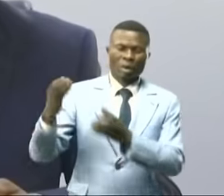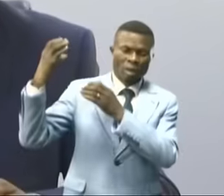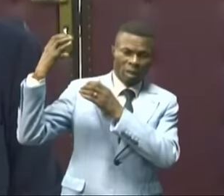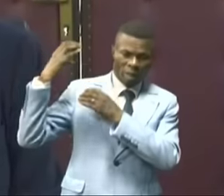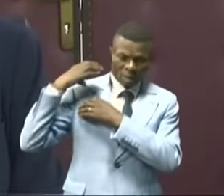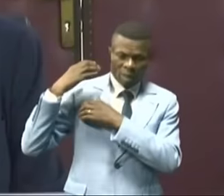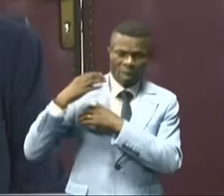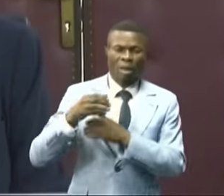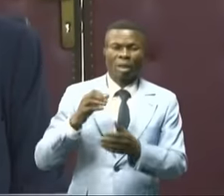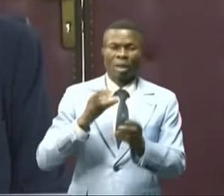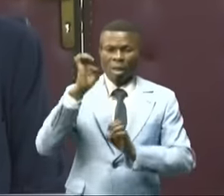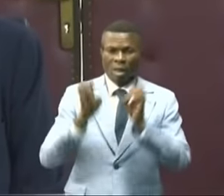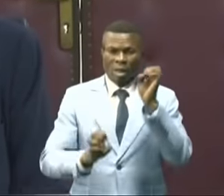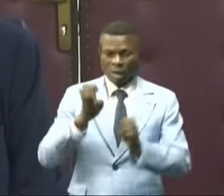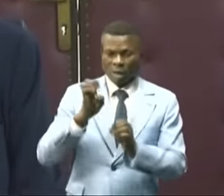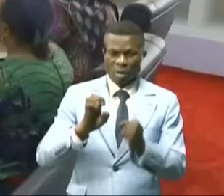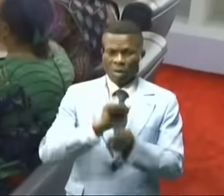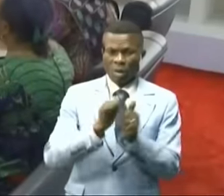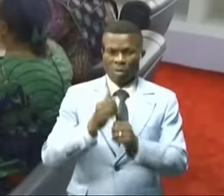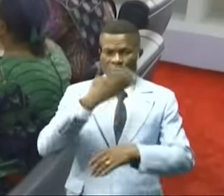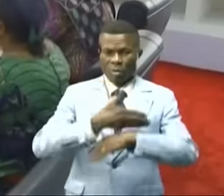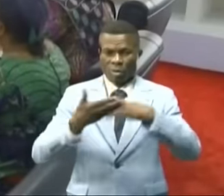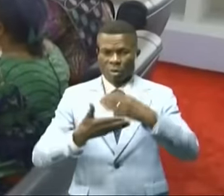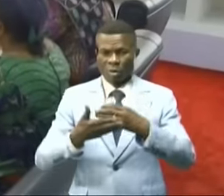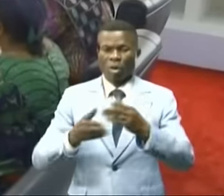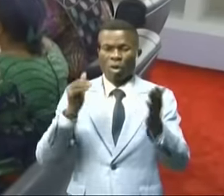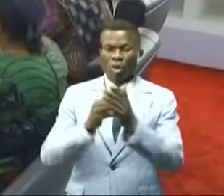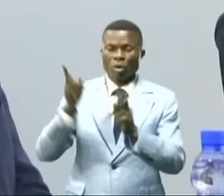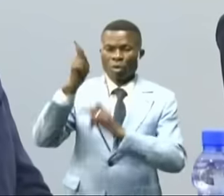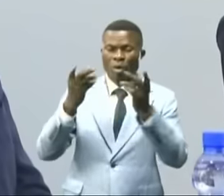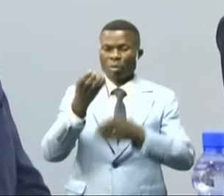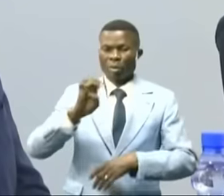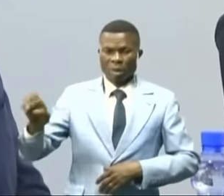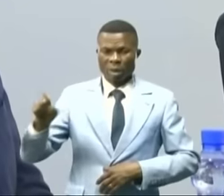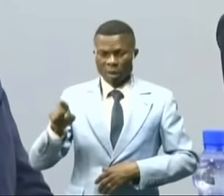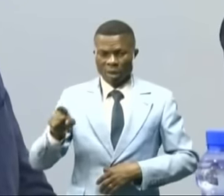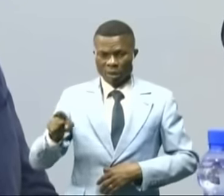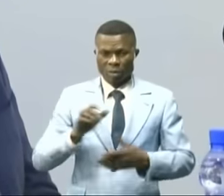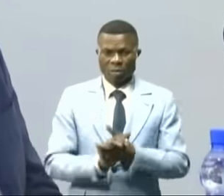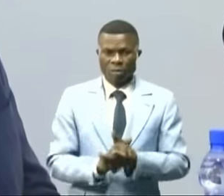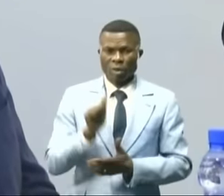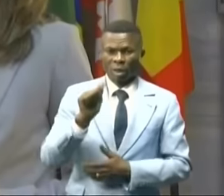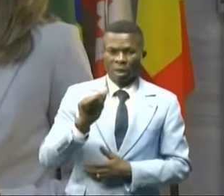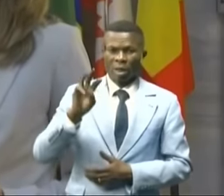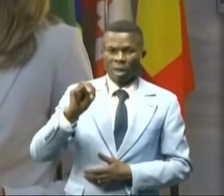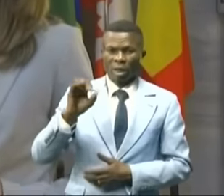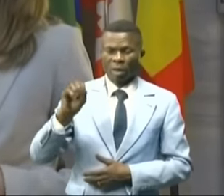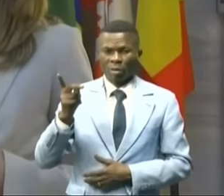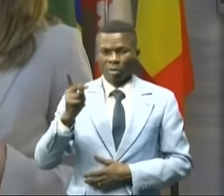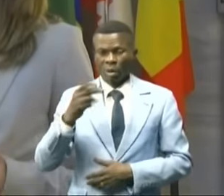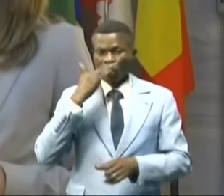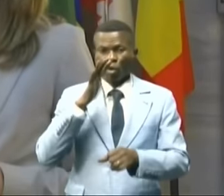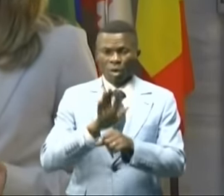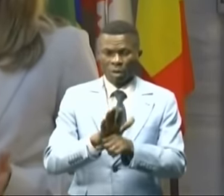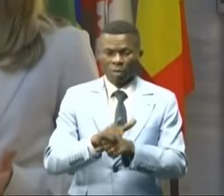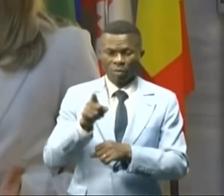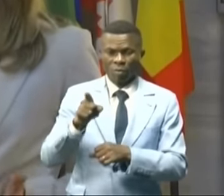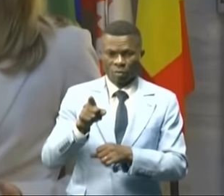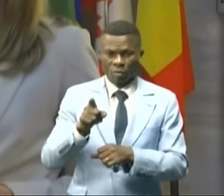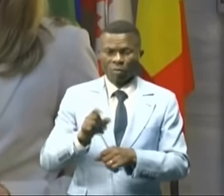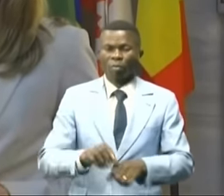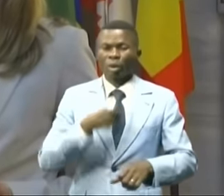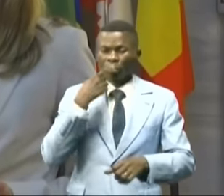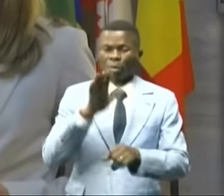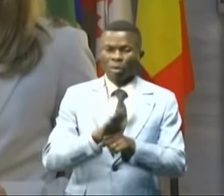notamment par l'évaluation de l'impact climatique sur cette population en détresse. AmiPop a tenu à rassurer Thérèse Kayikwamba-Wagner en insistant sur